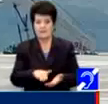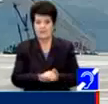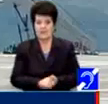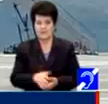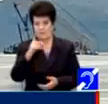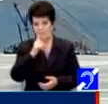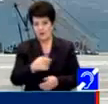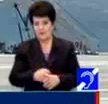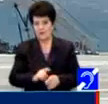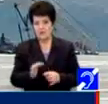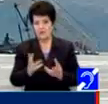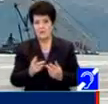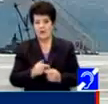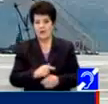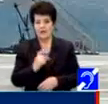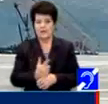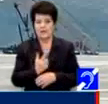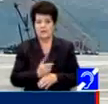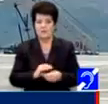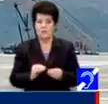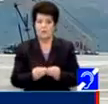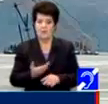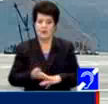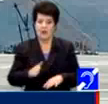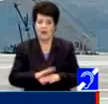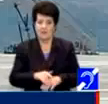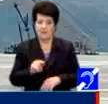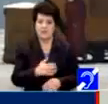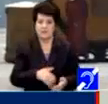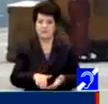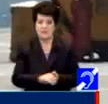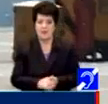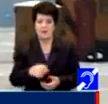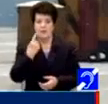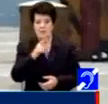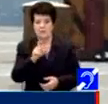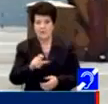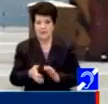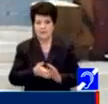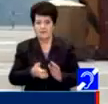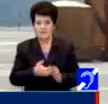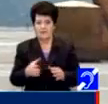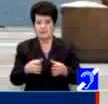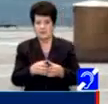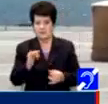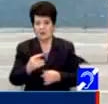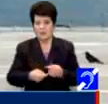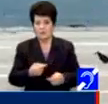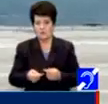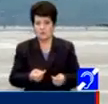Trafic Aerian a atenționat în nenumărate cazuri despre probleme grave din sistem, cum ar fi lipsa de personal, deficiența echipamentelor și a